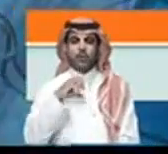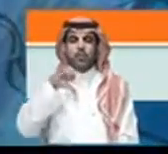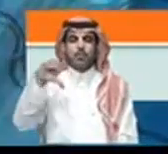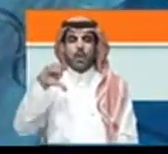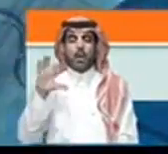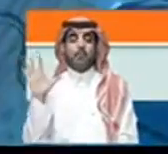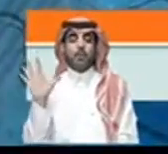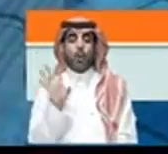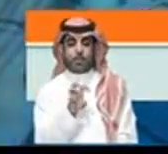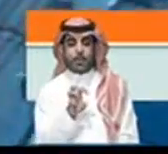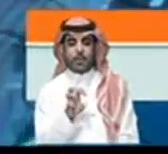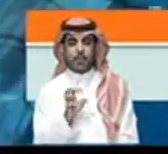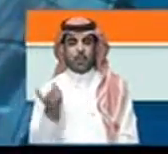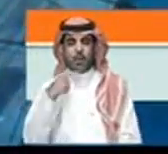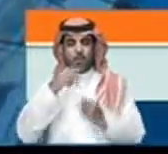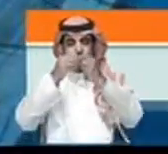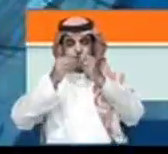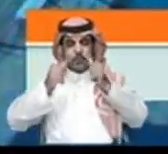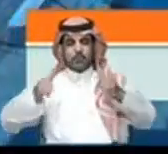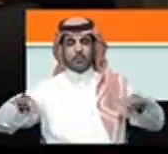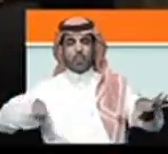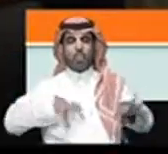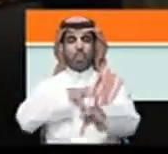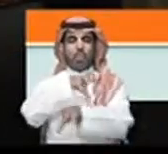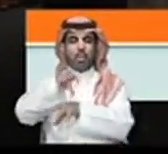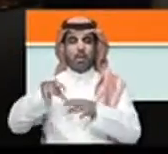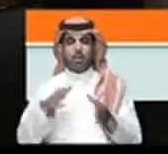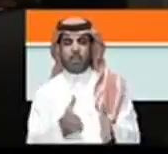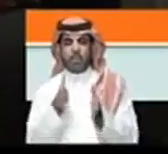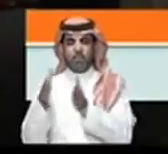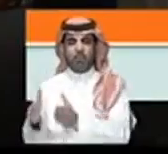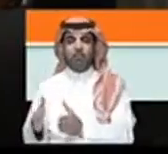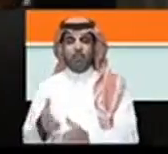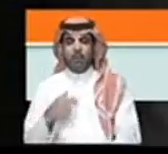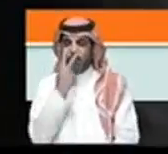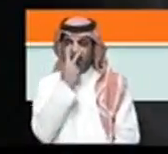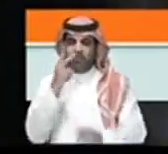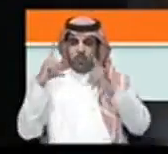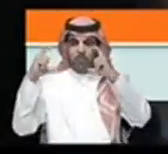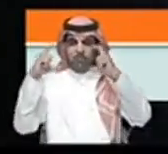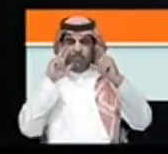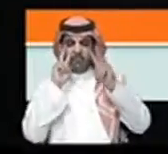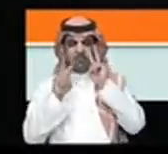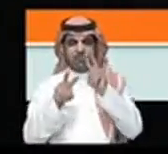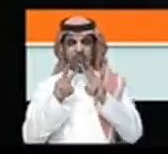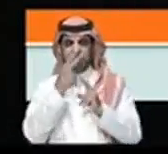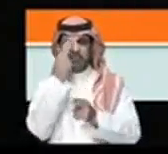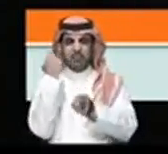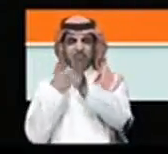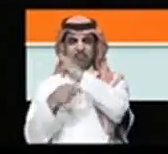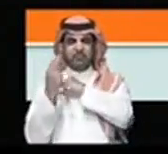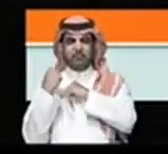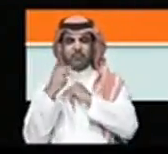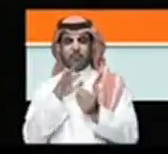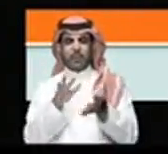وخمسه واربعين وما خلفته من دمار شامل كما شهد سموه صور تبين تاريخ مدينه هيروشيما في